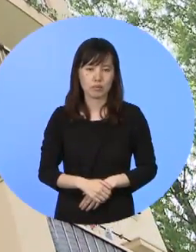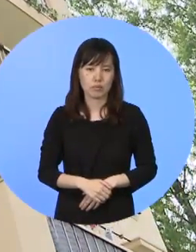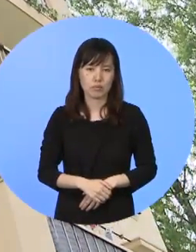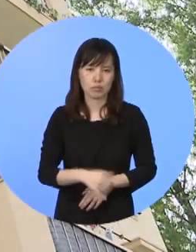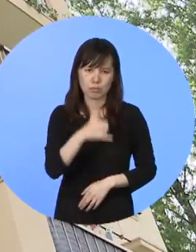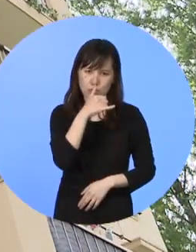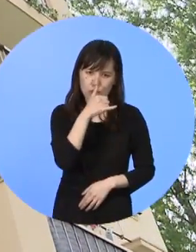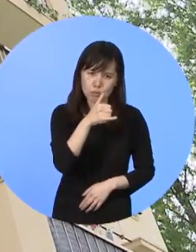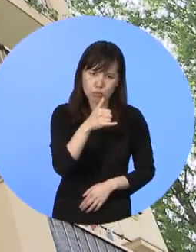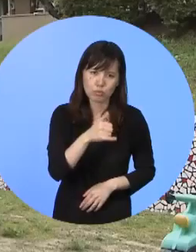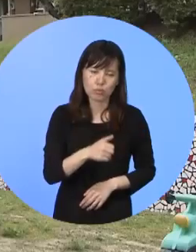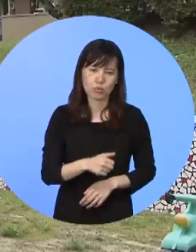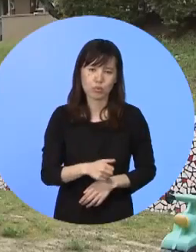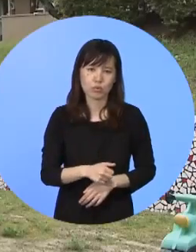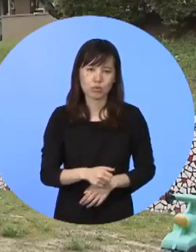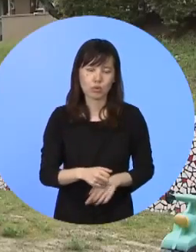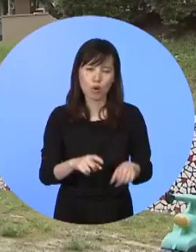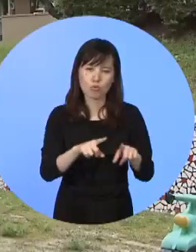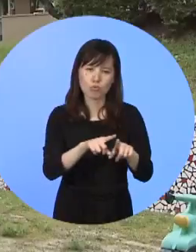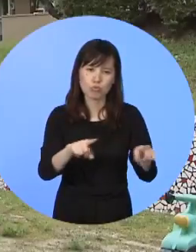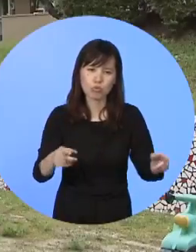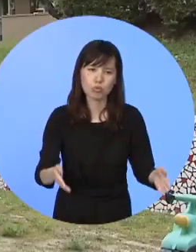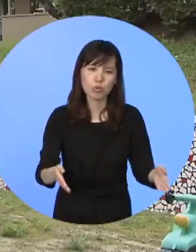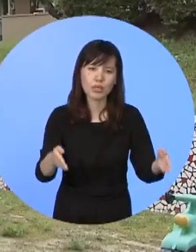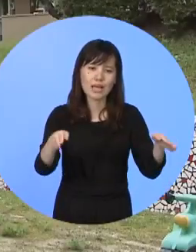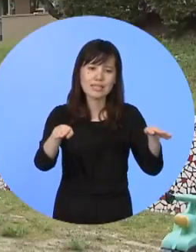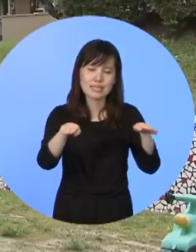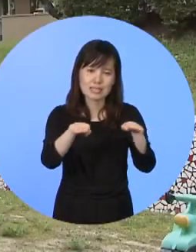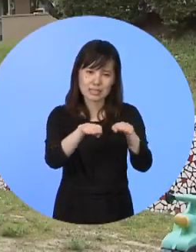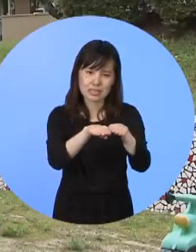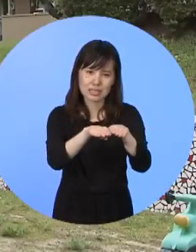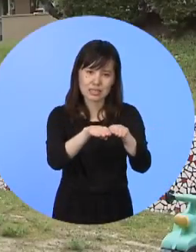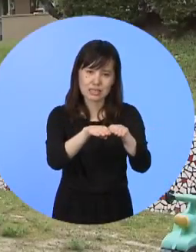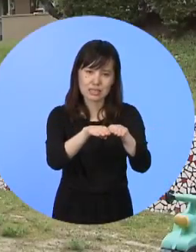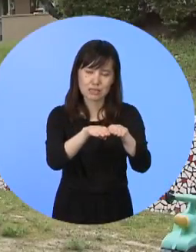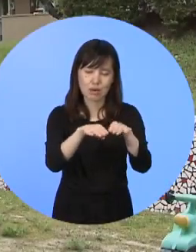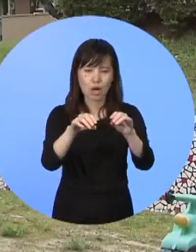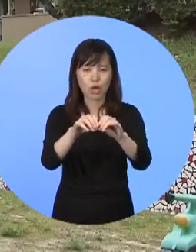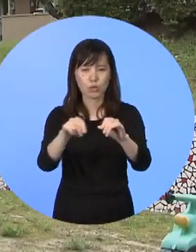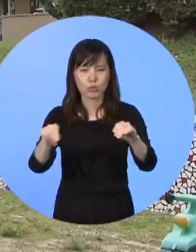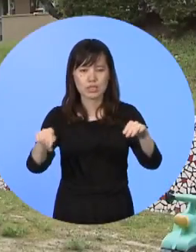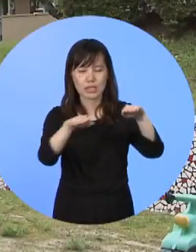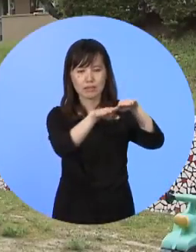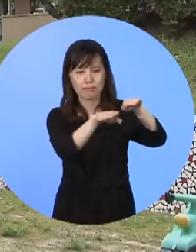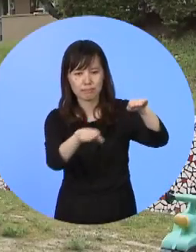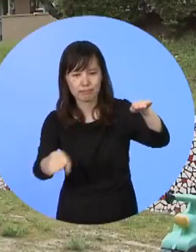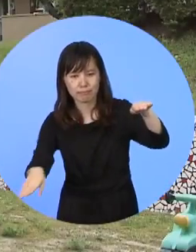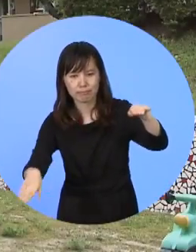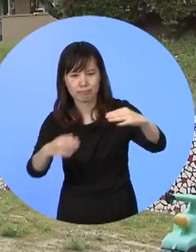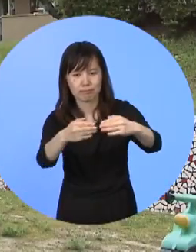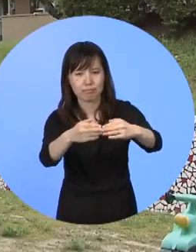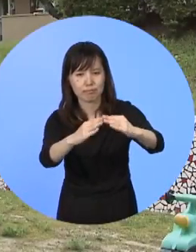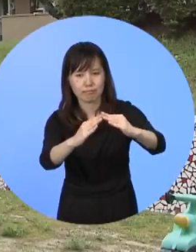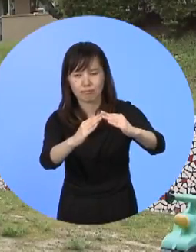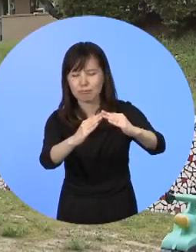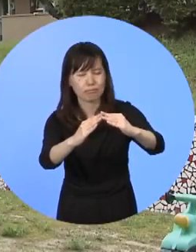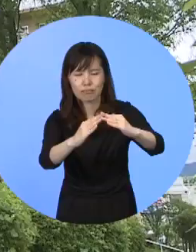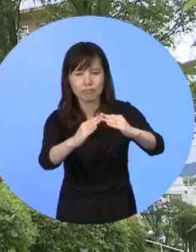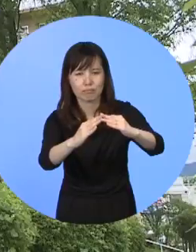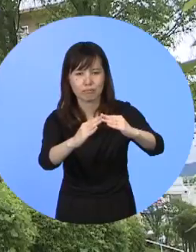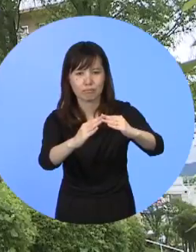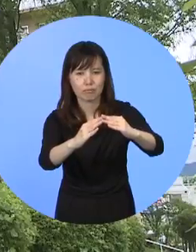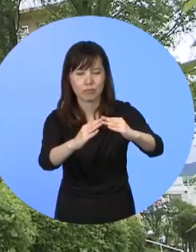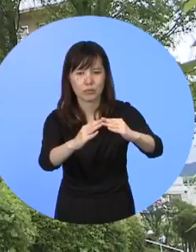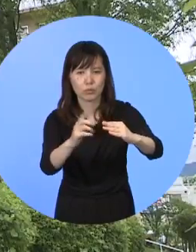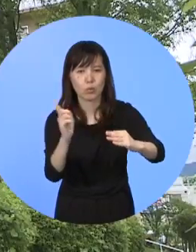というと、細長いと下が、斜めになってると、はい、こう無駄なところができてしまうんですけども、ね、ポ